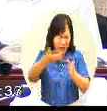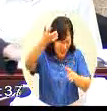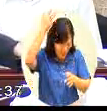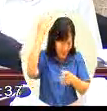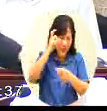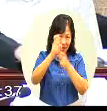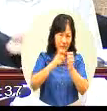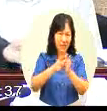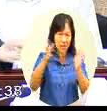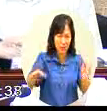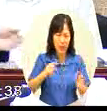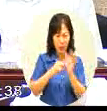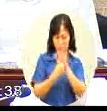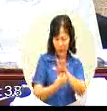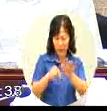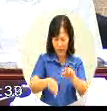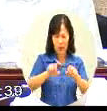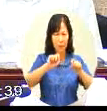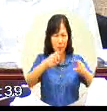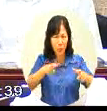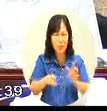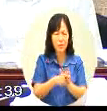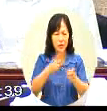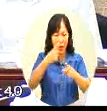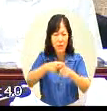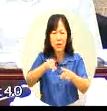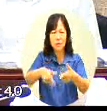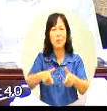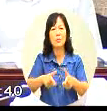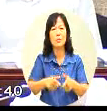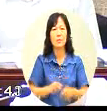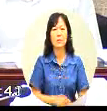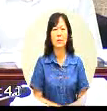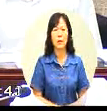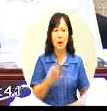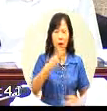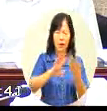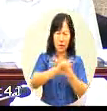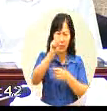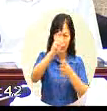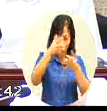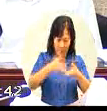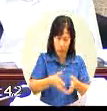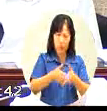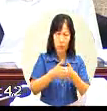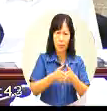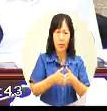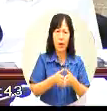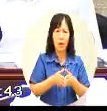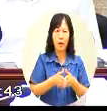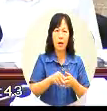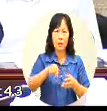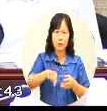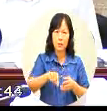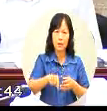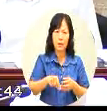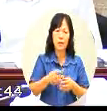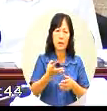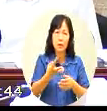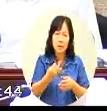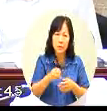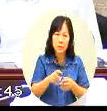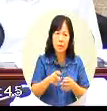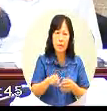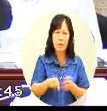的数字显示不是这样的乘法哦。那还有一个很重要，就是这些我们这